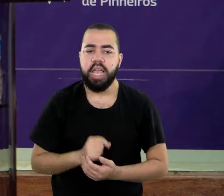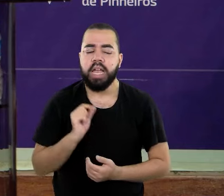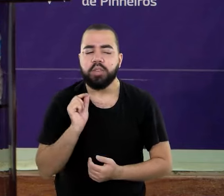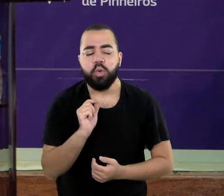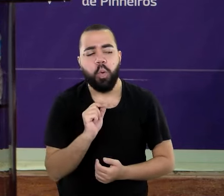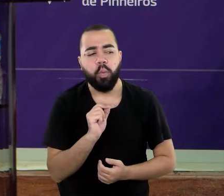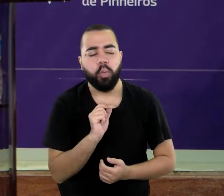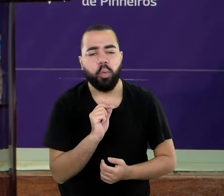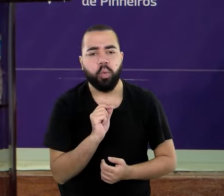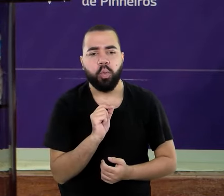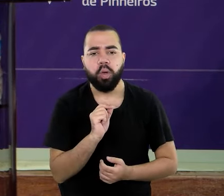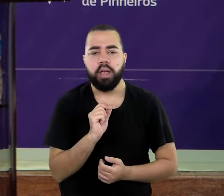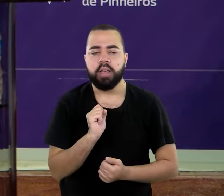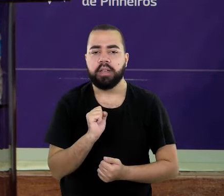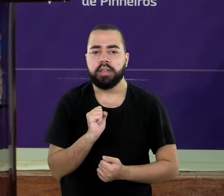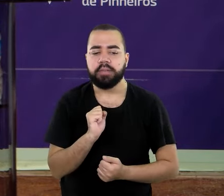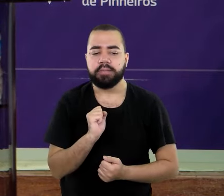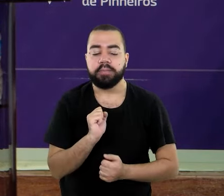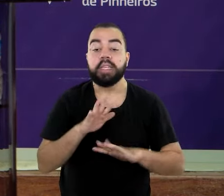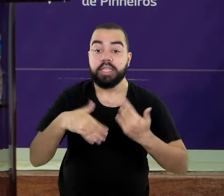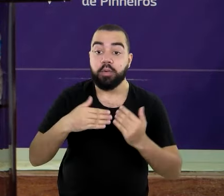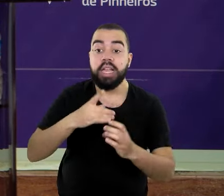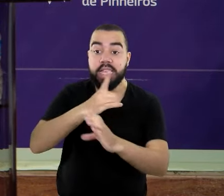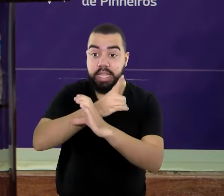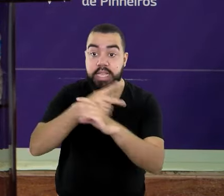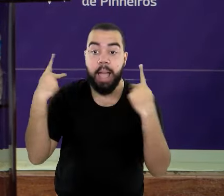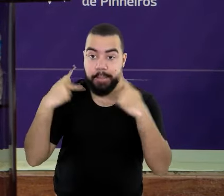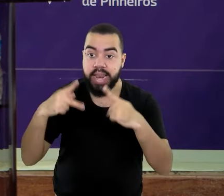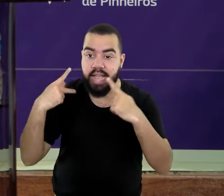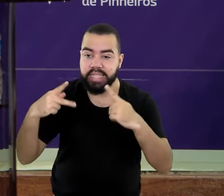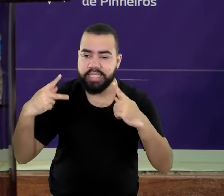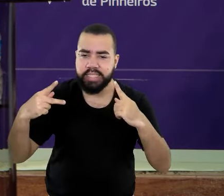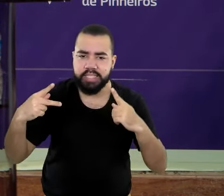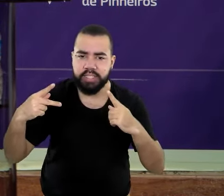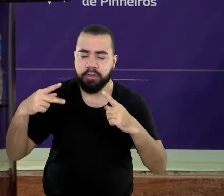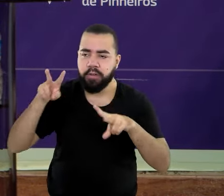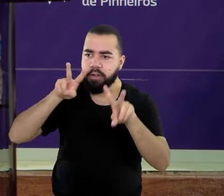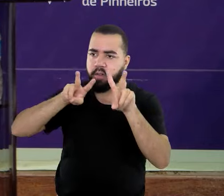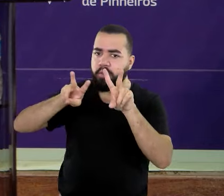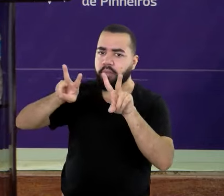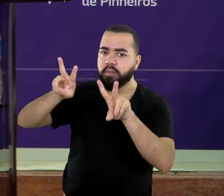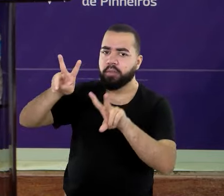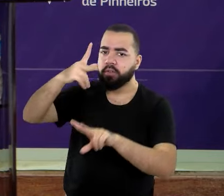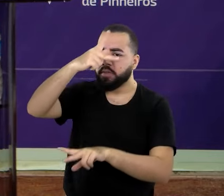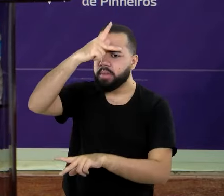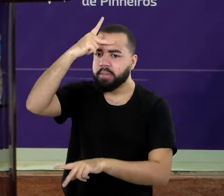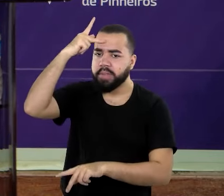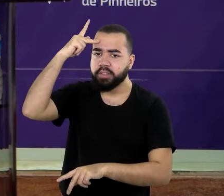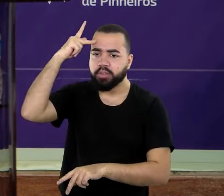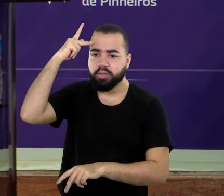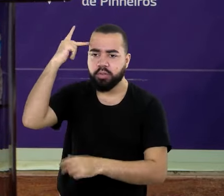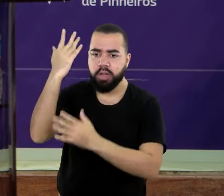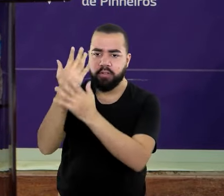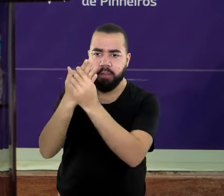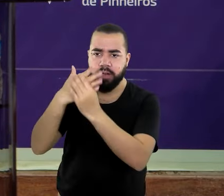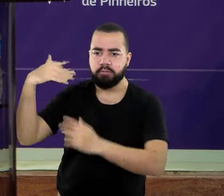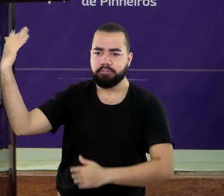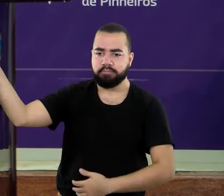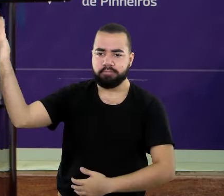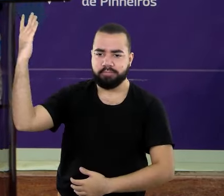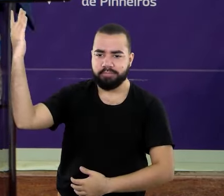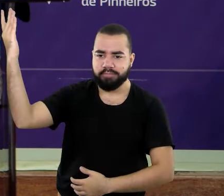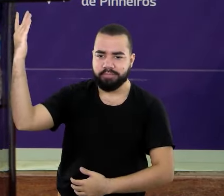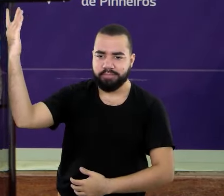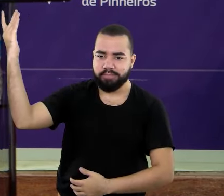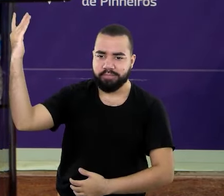거예요. E ela falou que no meio da minha pregação viu uma pessoa no lado com uma mão assim. 내가 왼손을 들면 또